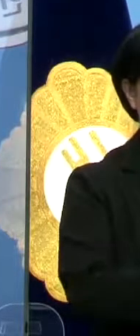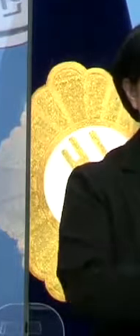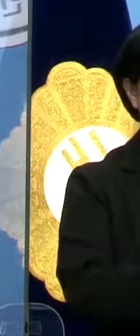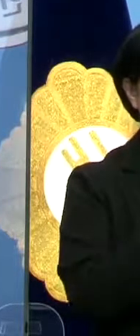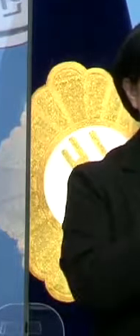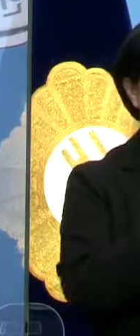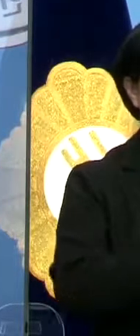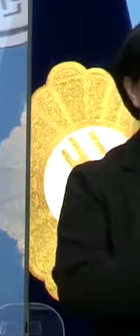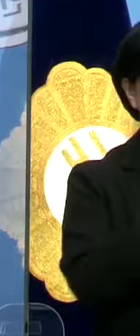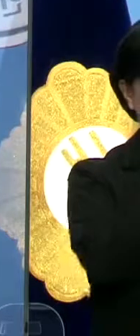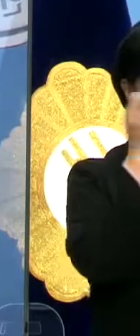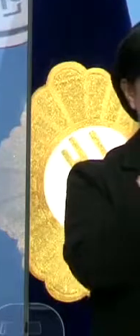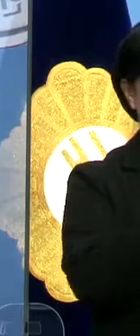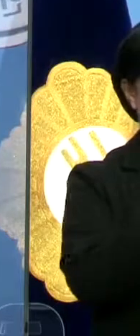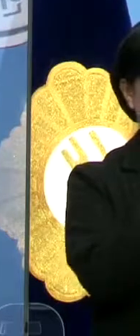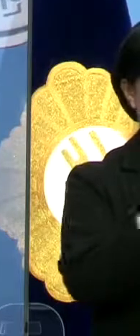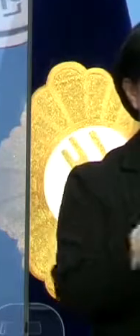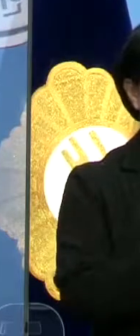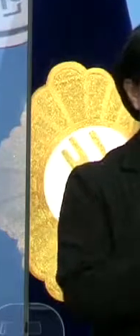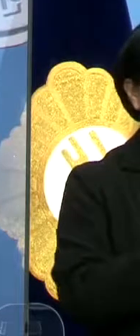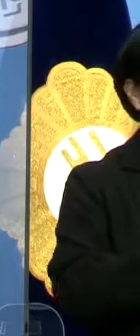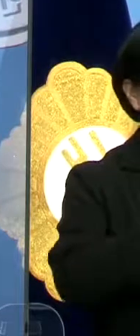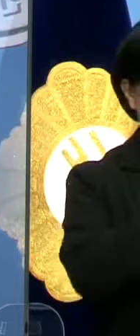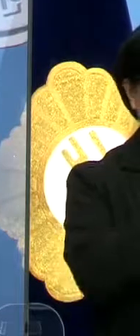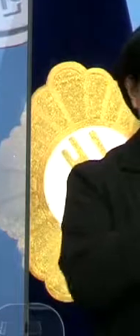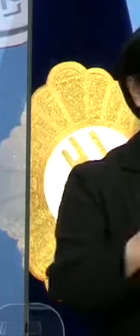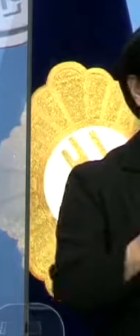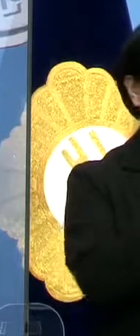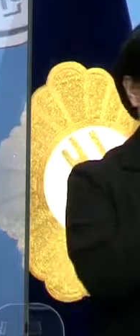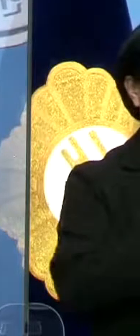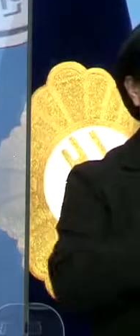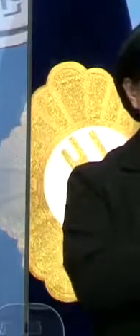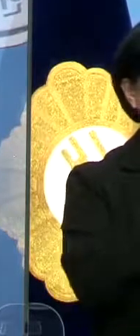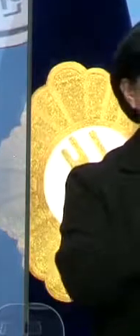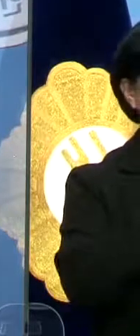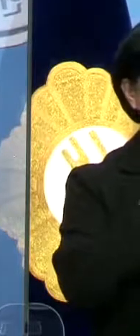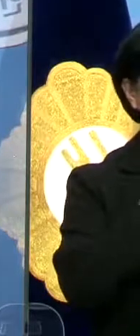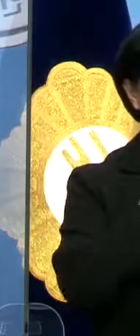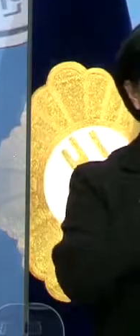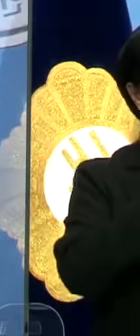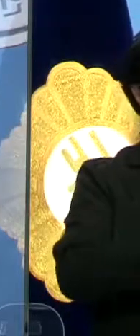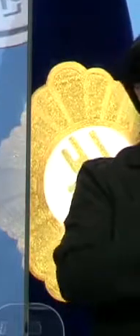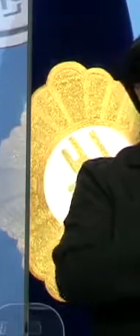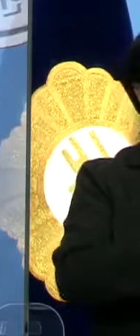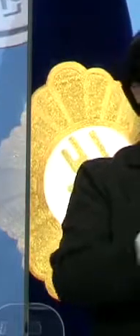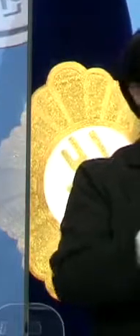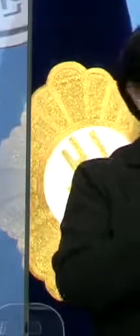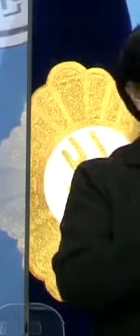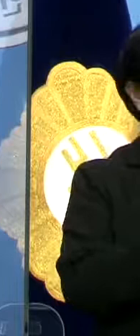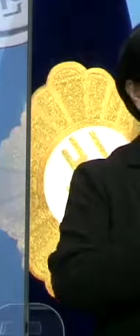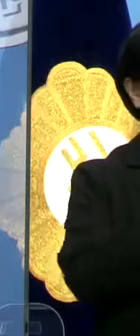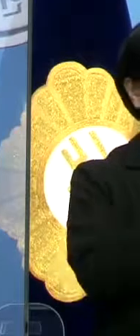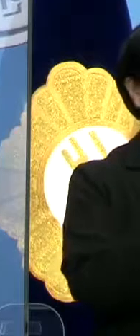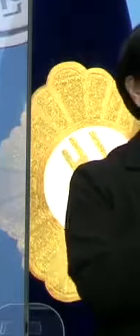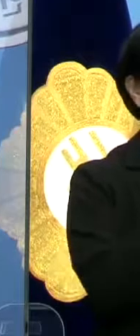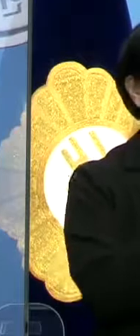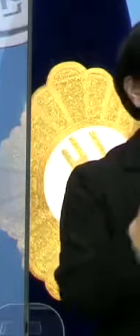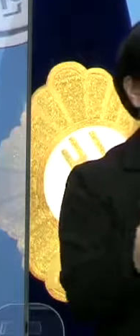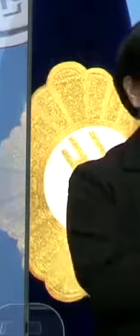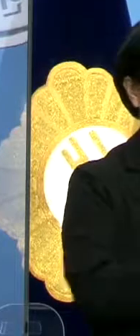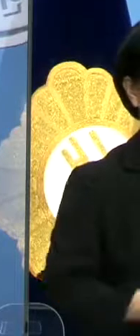무시한채 당원들의 여론을 수렴한다 는 해괴한 이유를 들면서 끝내 당원을 고치를 고치고